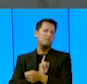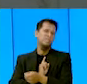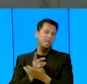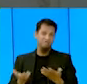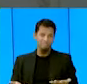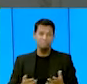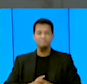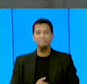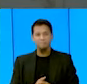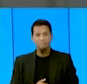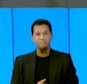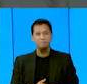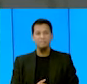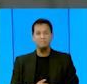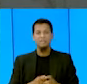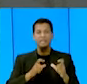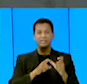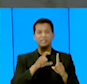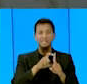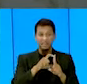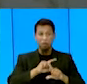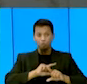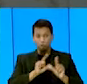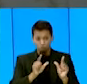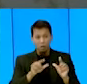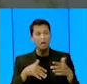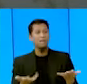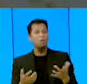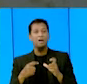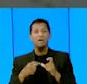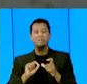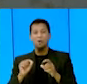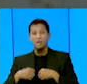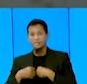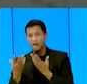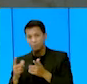Jumlah siswa yang lulus SD maupun MI itu sekarang sudah tercatat